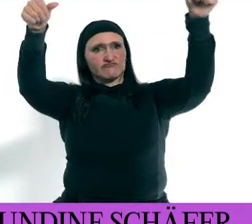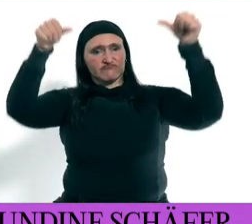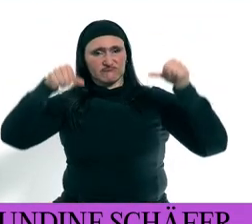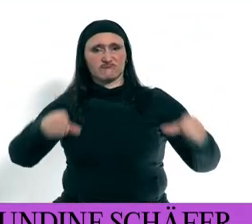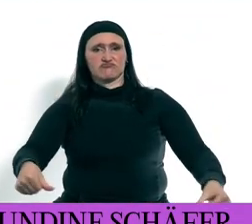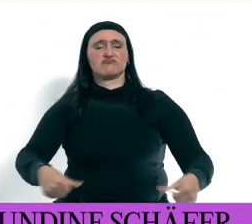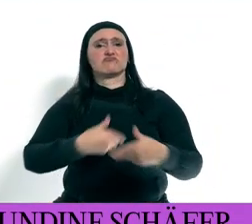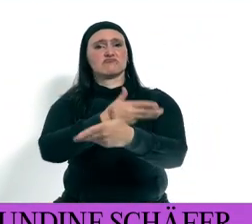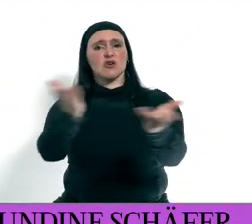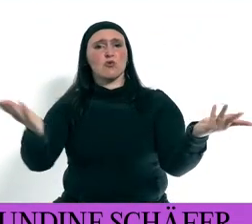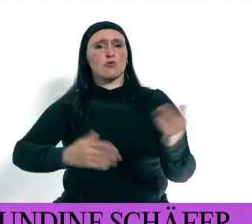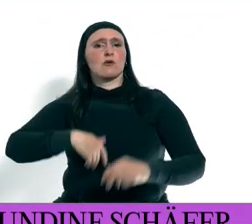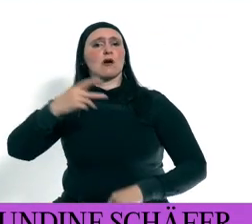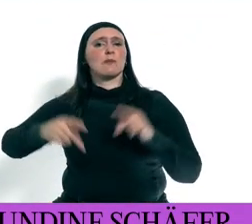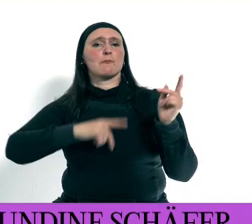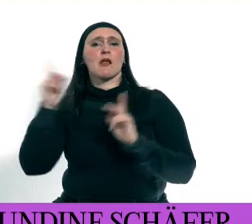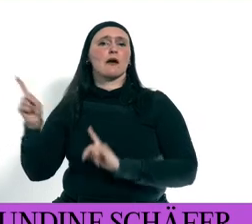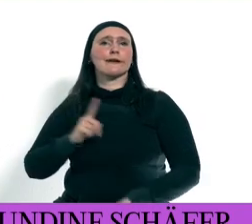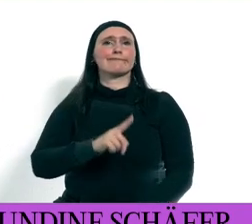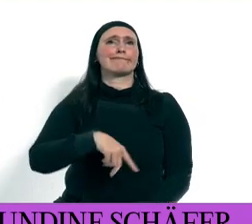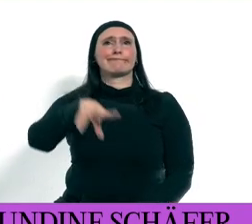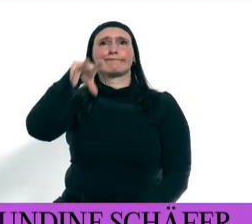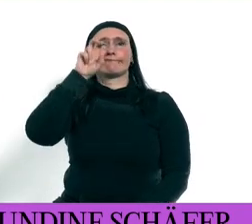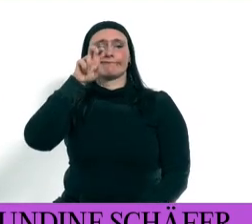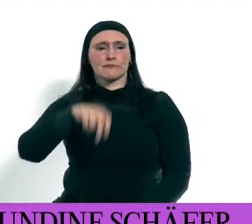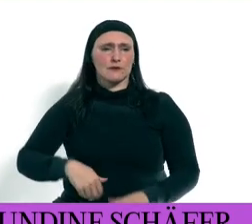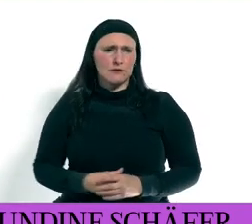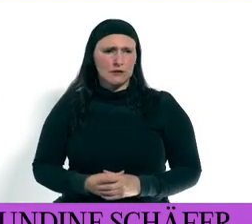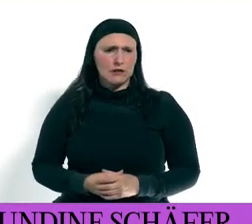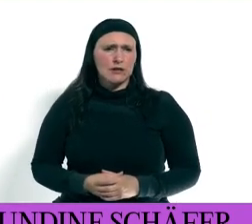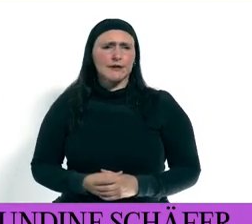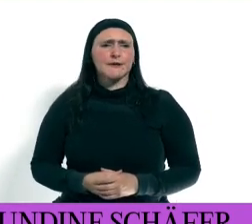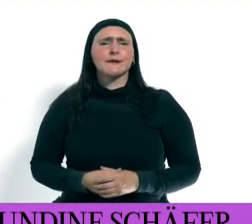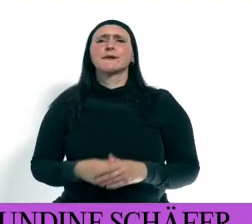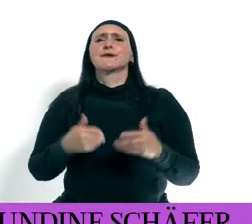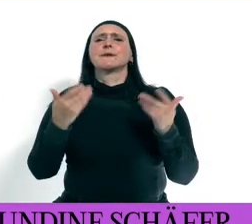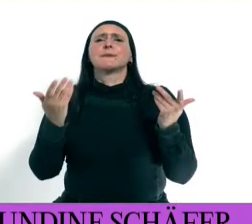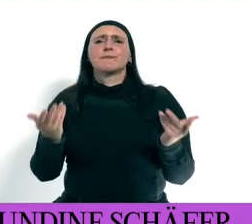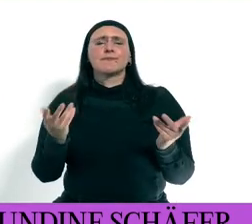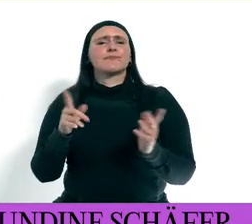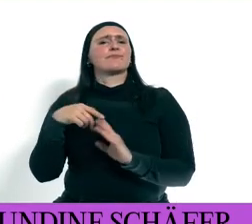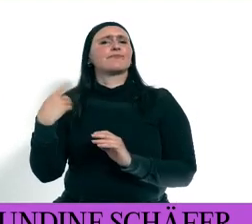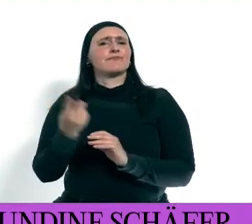geht, ein Kunstwerk zu schaffen und dann irgendwo zu zeigen in Kassel,